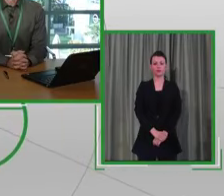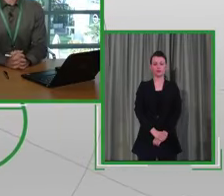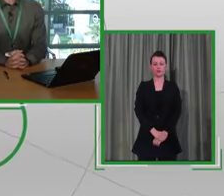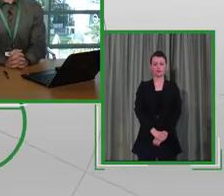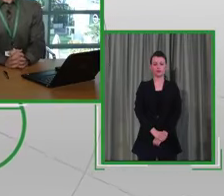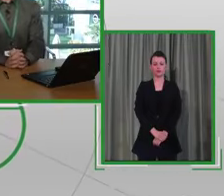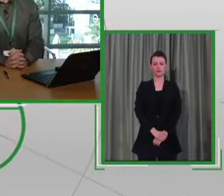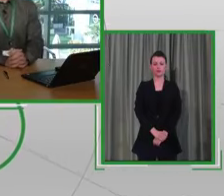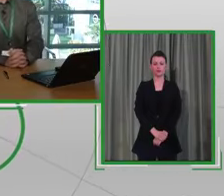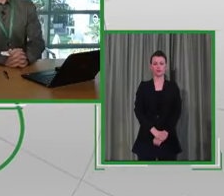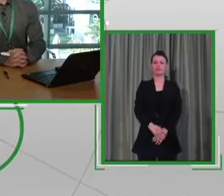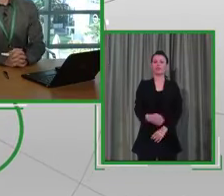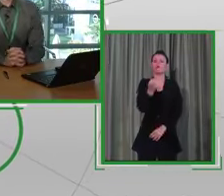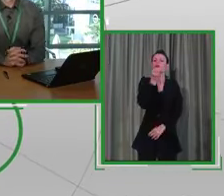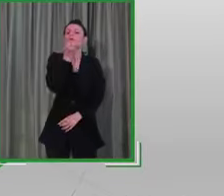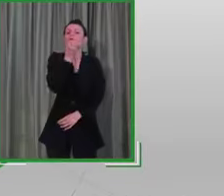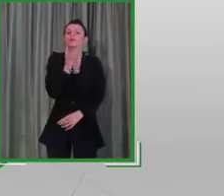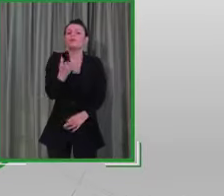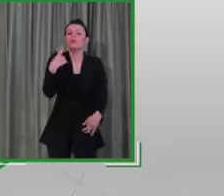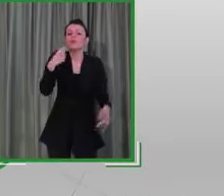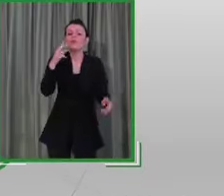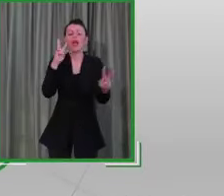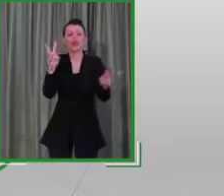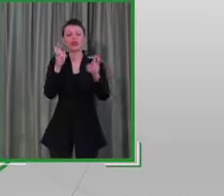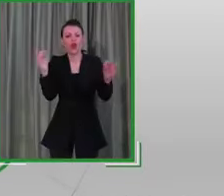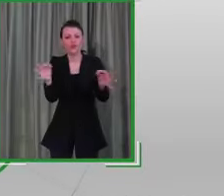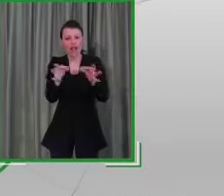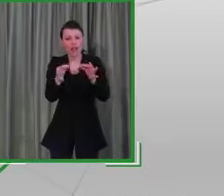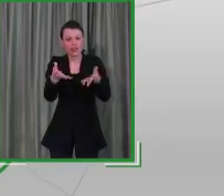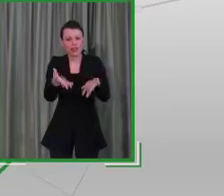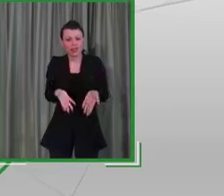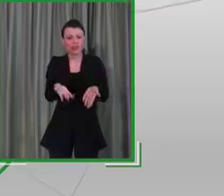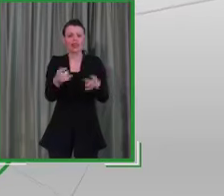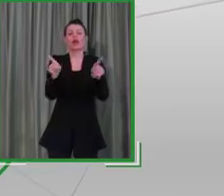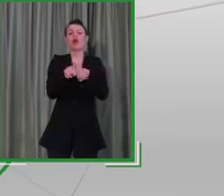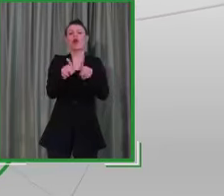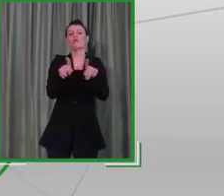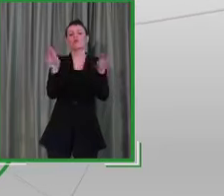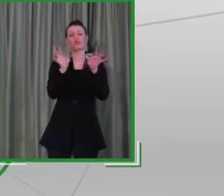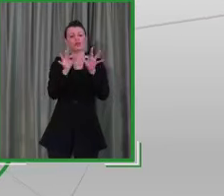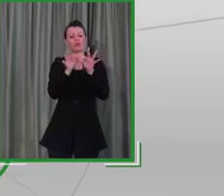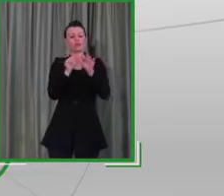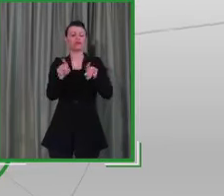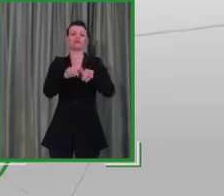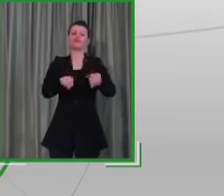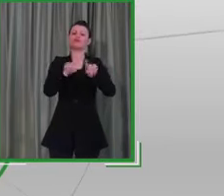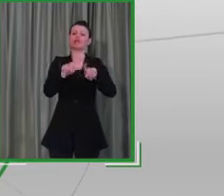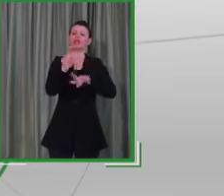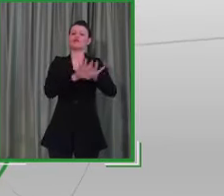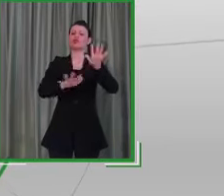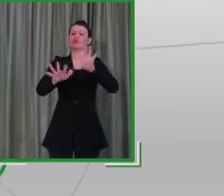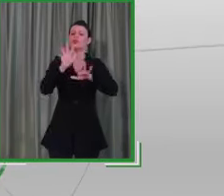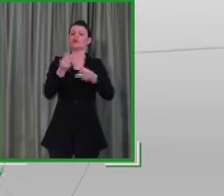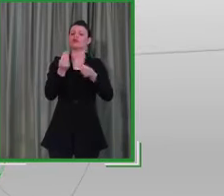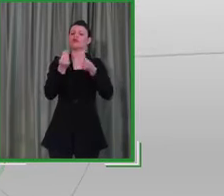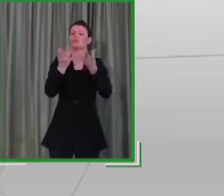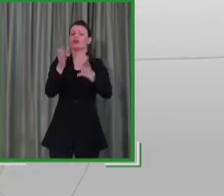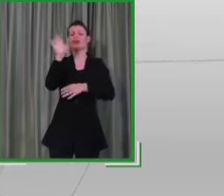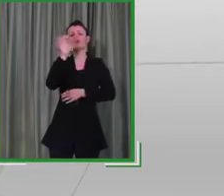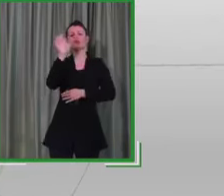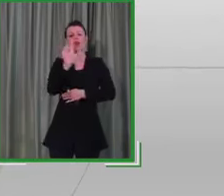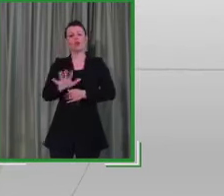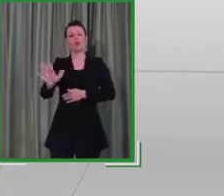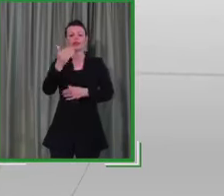ben ritrovati con il consueto appuntamento di informazione di regione lombardia ringrazio